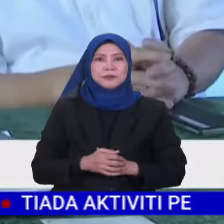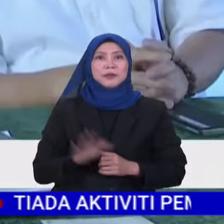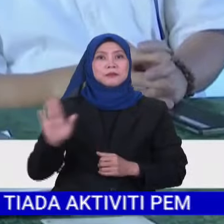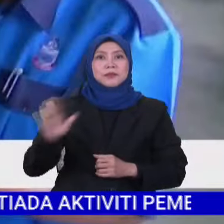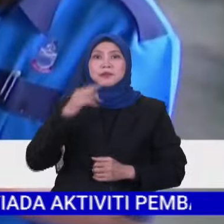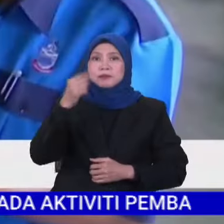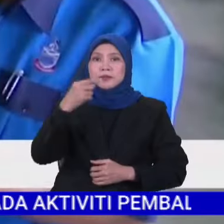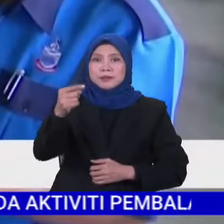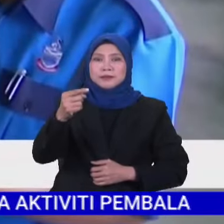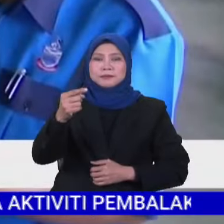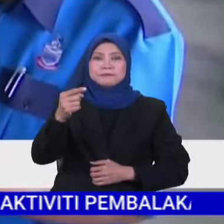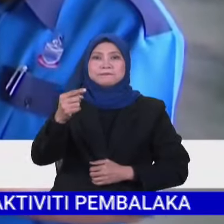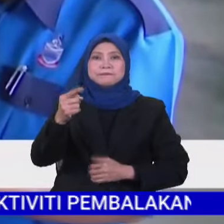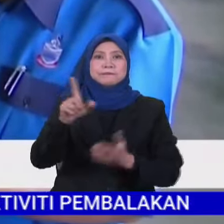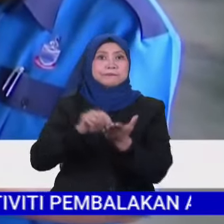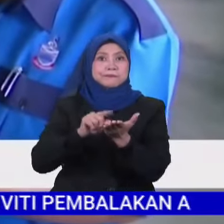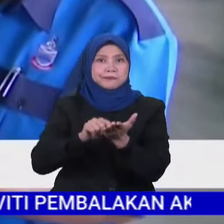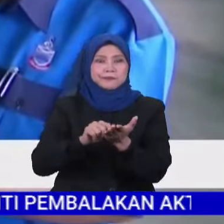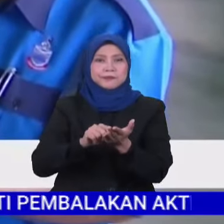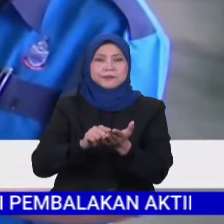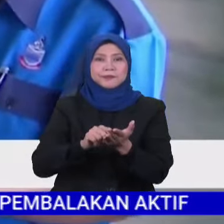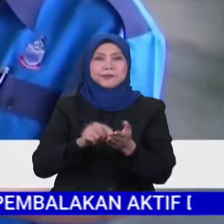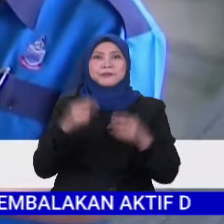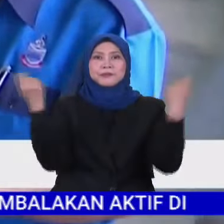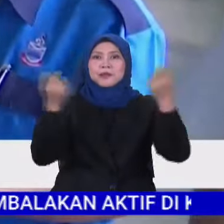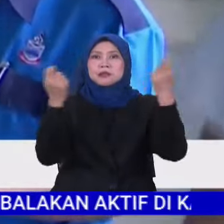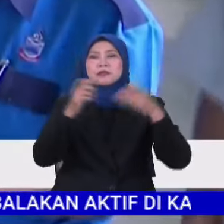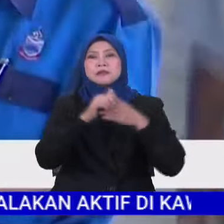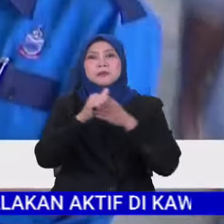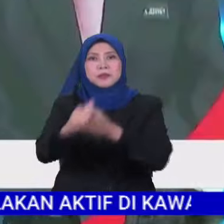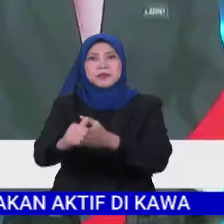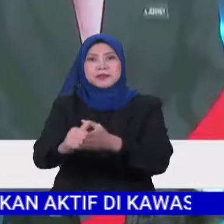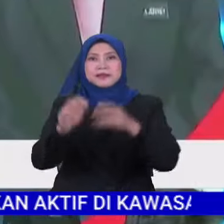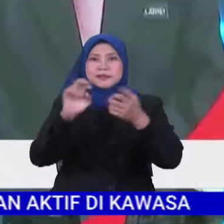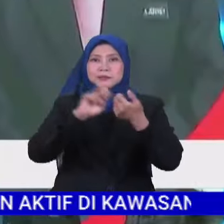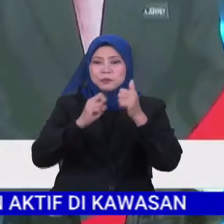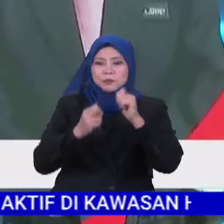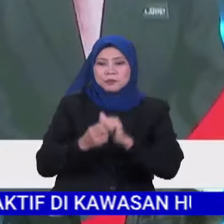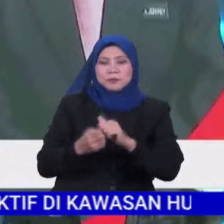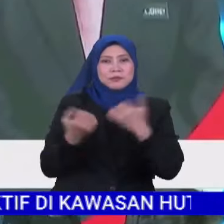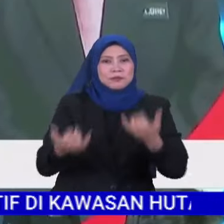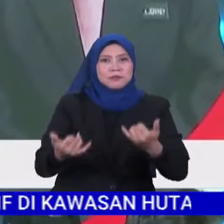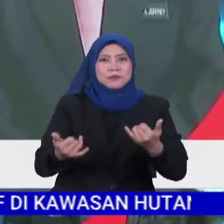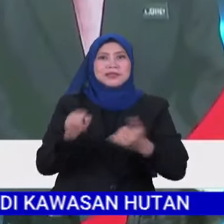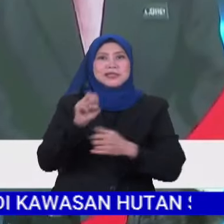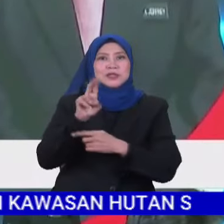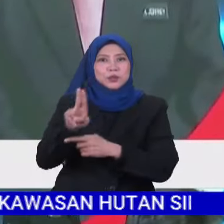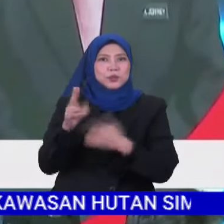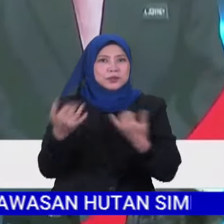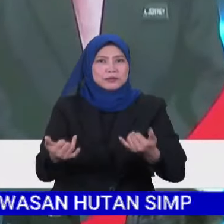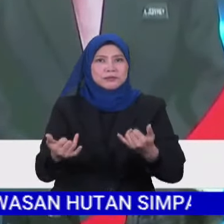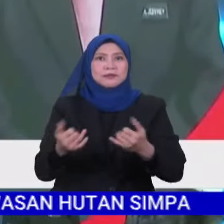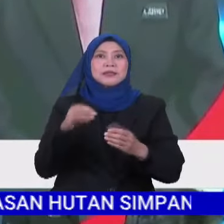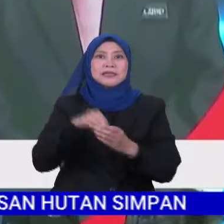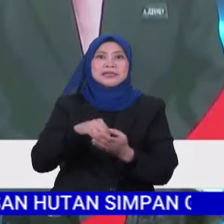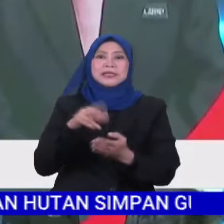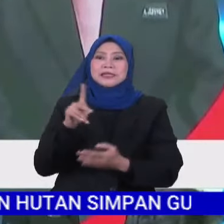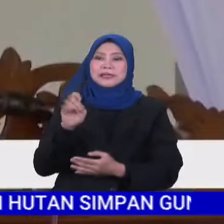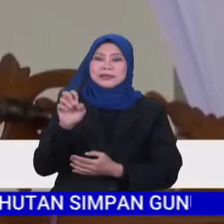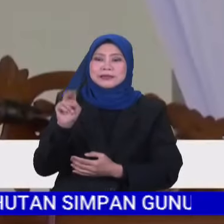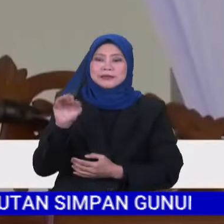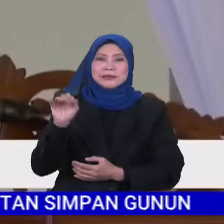diberkati demikian dalam satu sudah media Fadil majus kepimpinan mengenai isu-isu smase yang jadikan di keningau 69 lain katanya